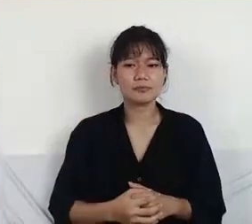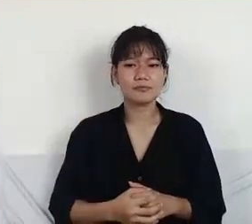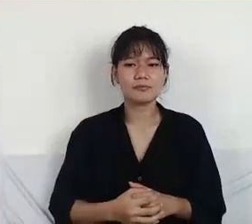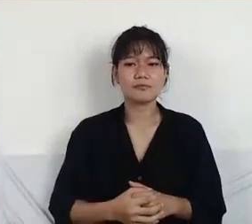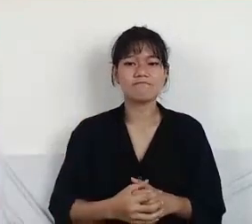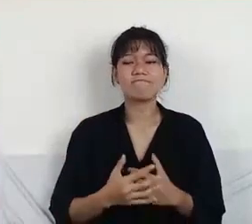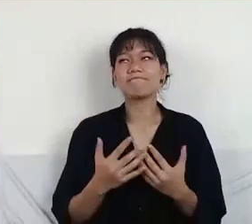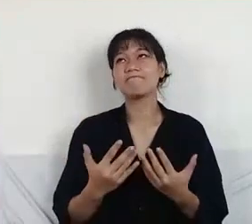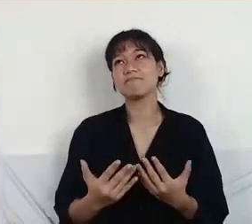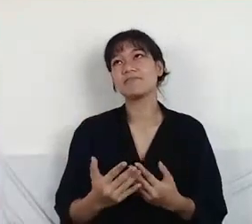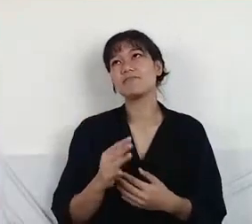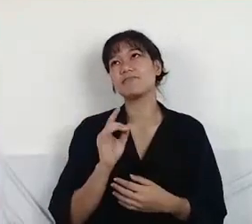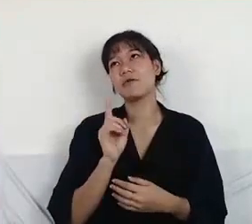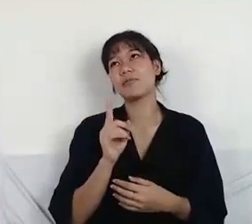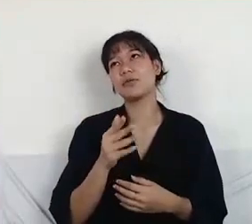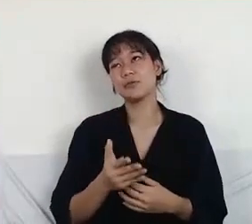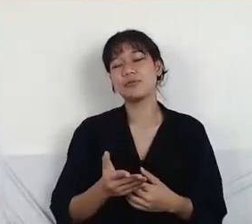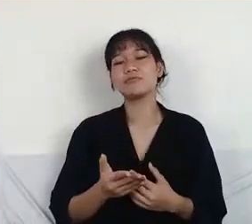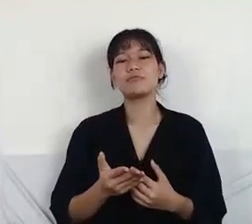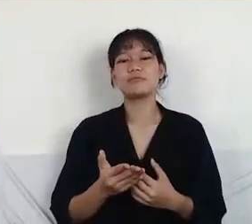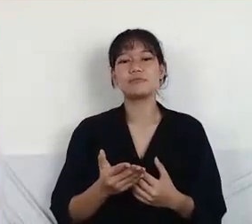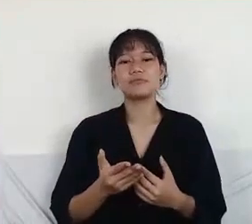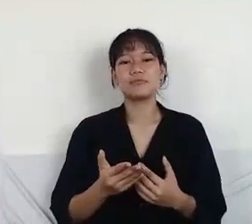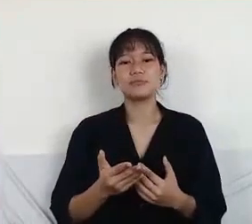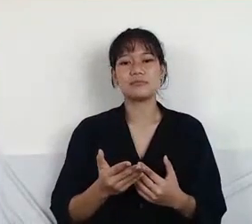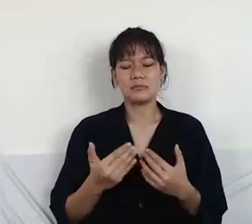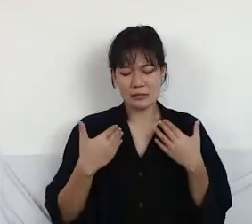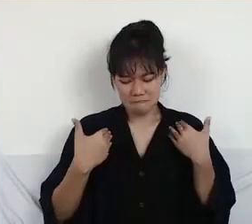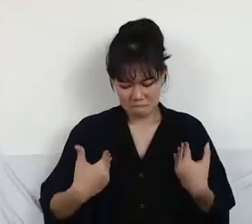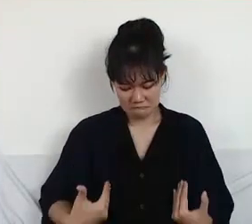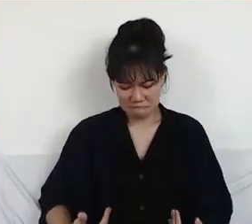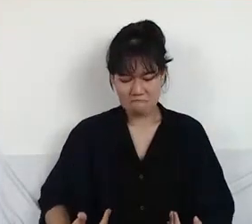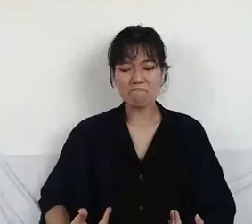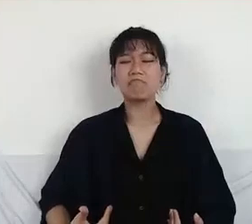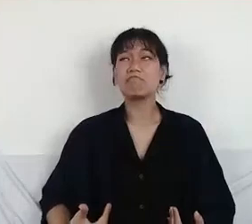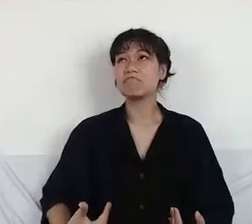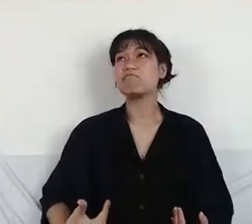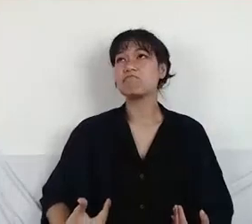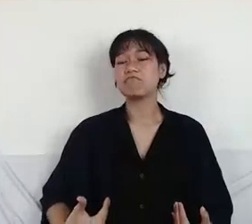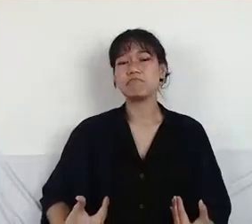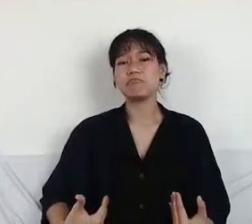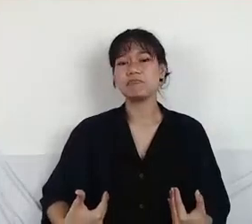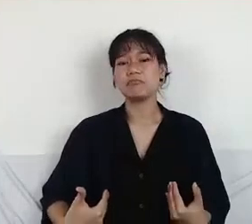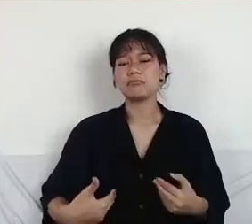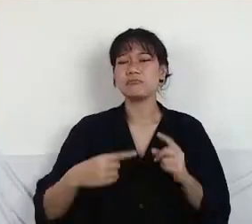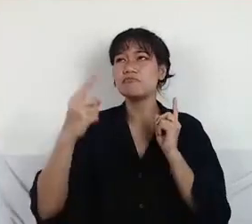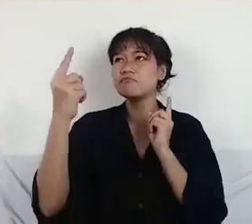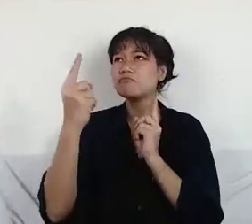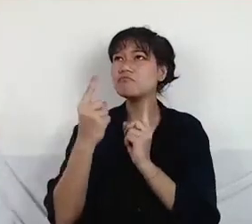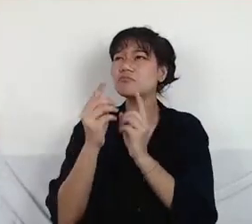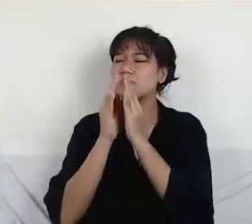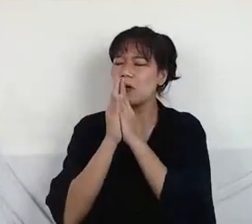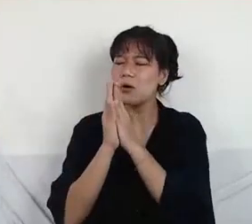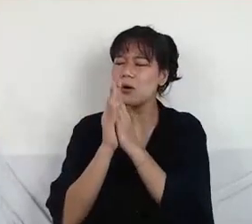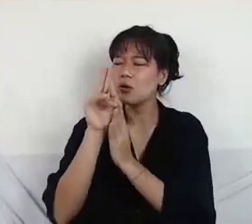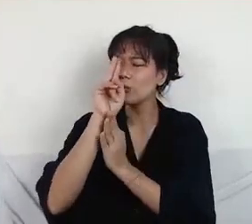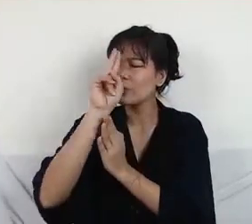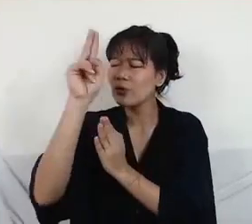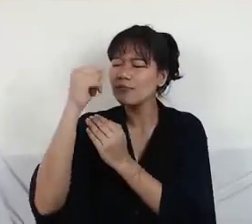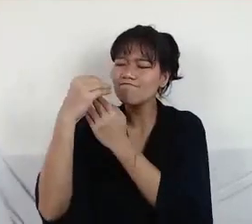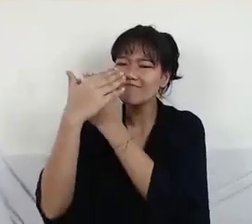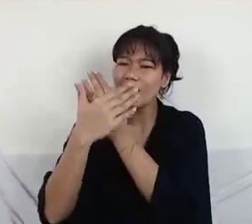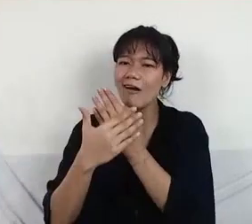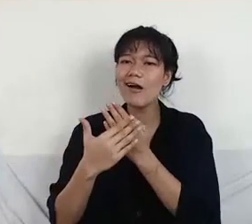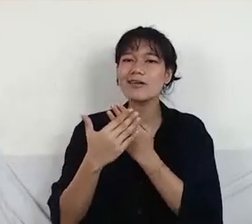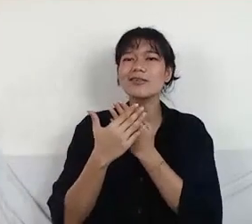Oleh karena itu, di tengah-tengah ketelanjangan diri, kami datang memohon belas kasihan-Mu,